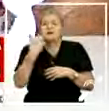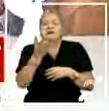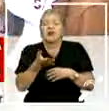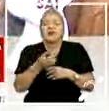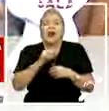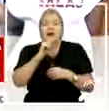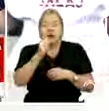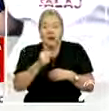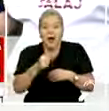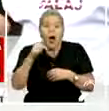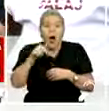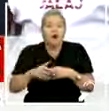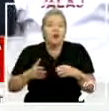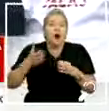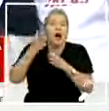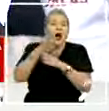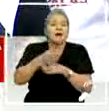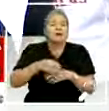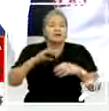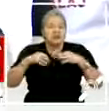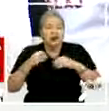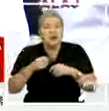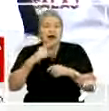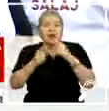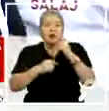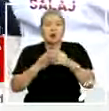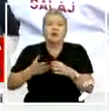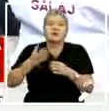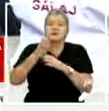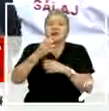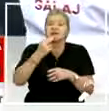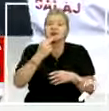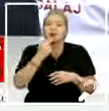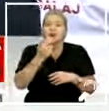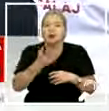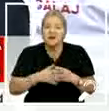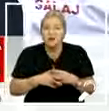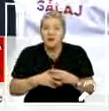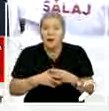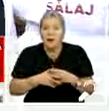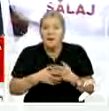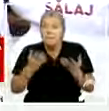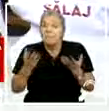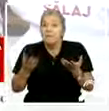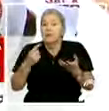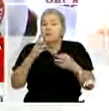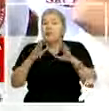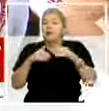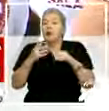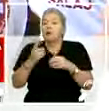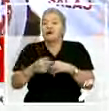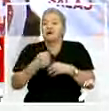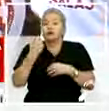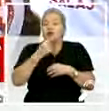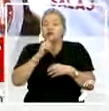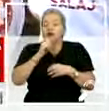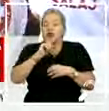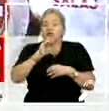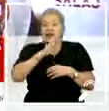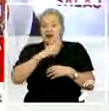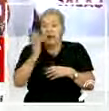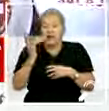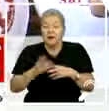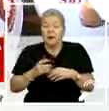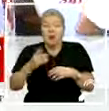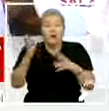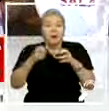și ieși polițiștii în stradă și dacă vă dau vouă, trebuie să-l dau și lor și nu am. Dar nu știu ce nu are, pentru că dumnealui văd că e oricum pe din afară. Colegii noștri au tichete de masă